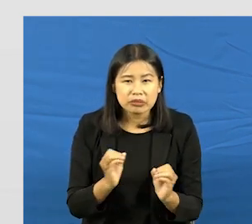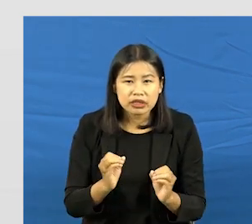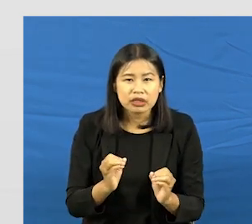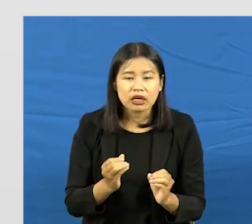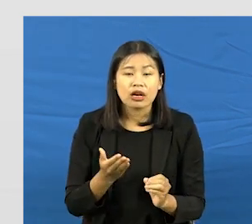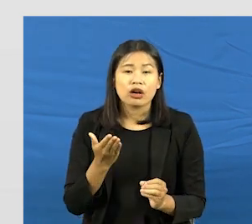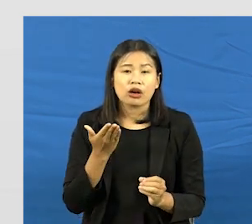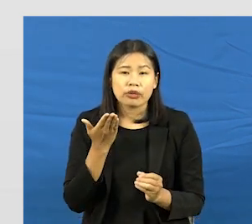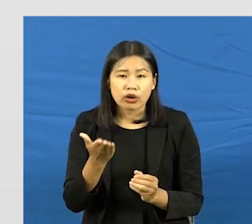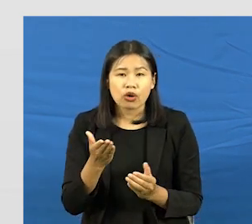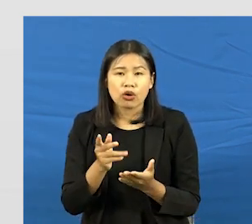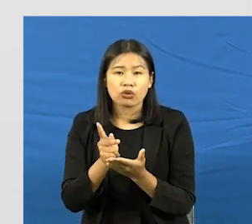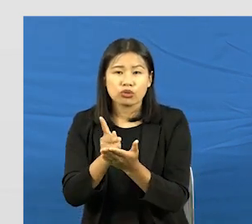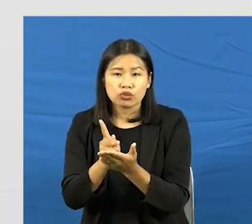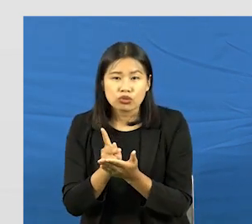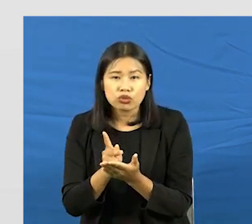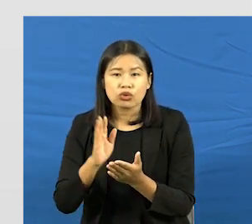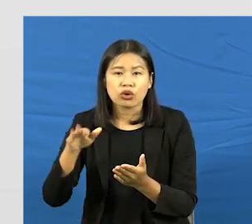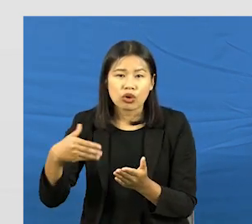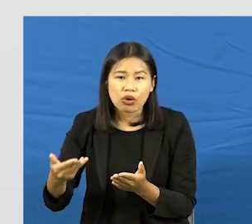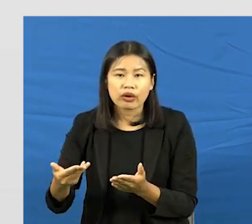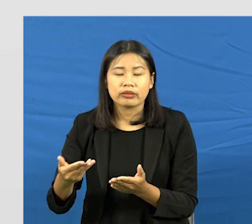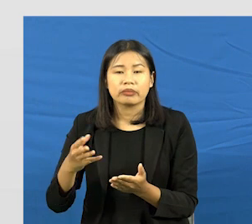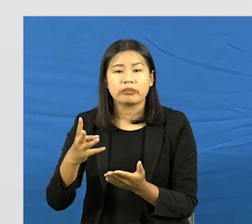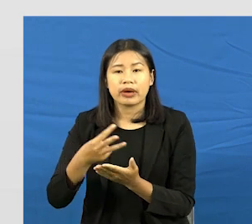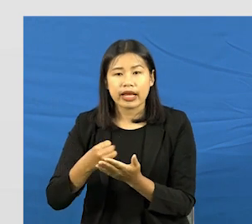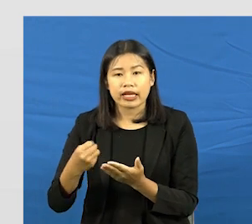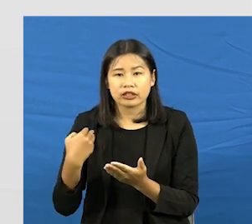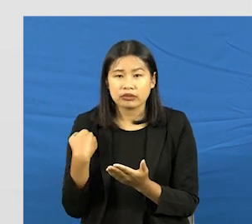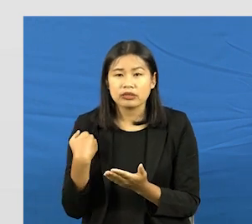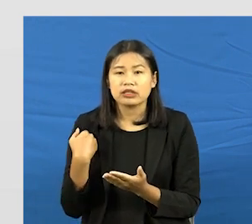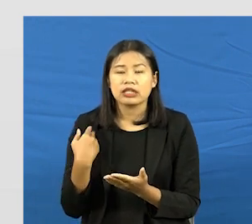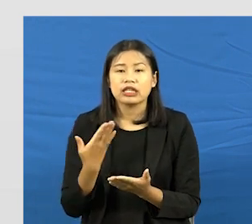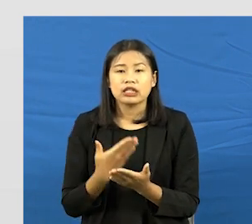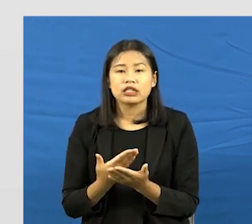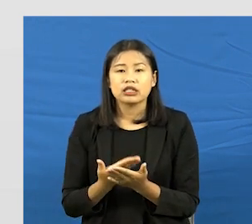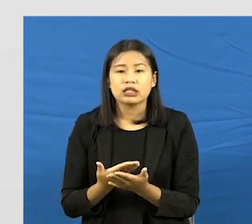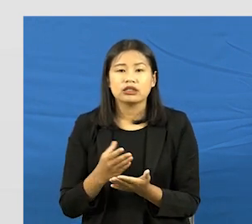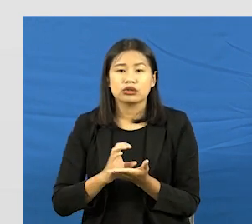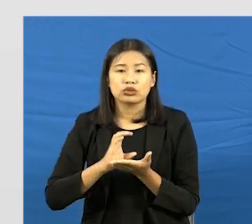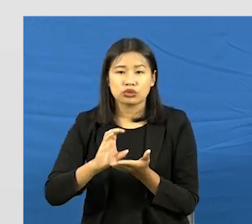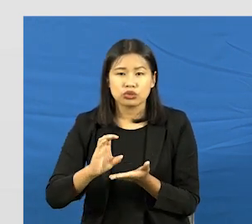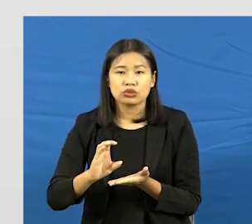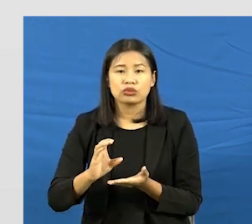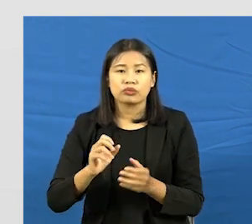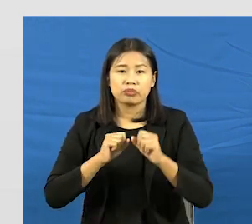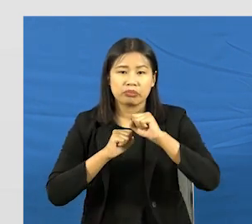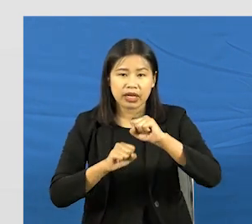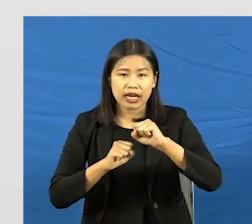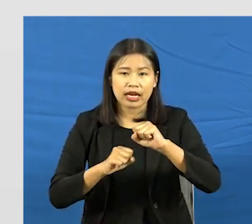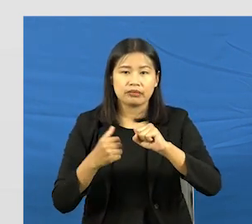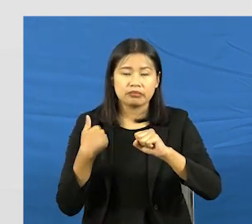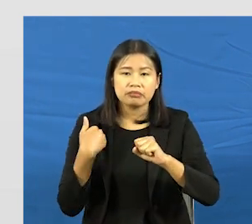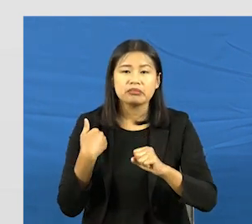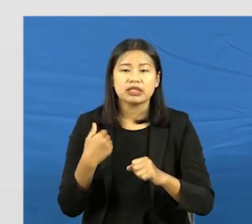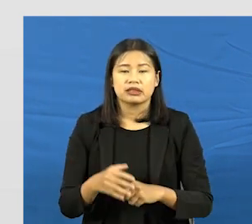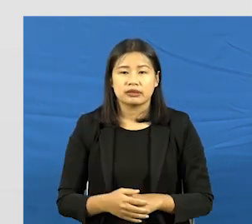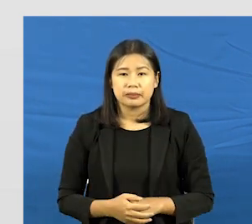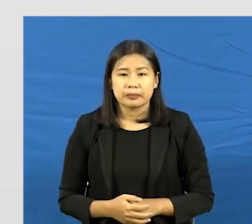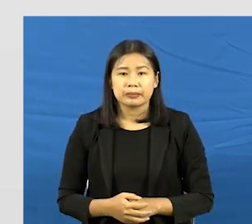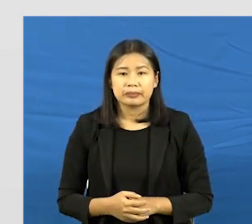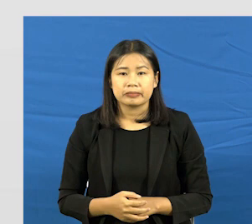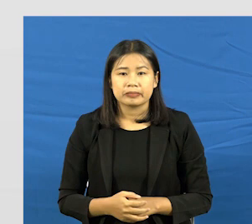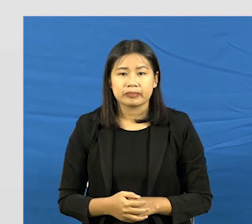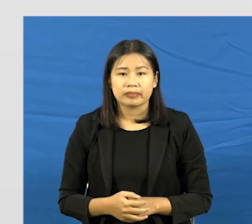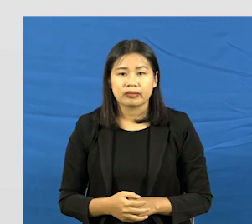ซึ่งทางงานทุนจะทำเป็นประกาศนะครับเป็นภาคเรียนภาคเรียนไปนะครับซึ่งปีนี้มหาวิทยาลัยก็จะพยายามเอื้ออำนว